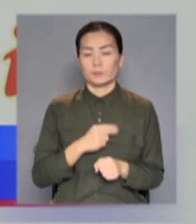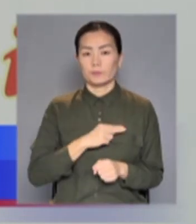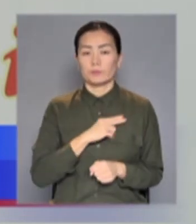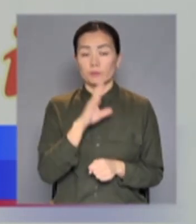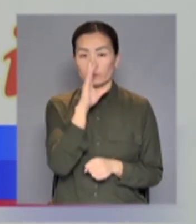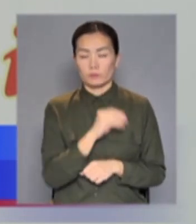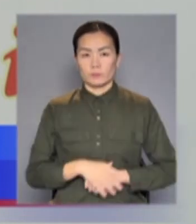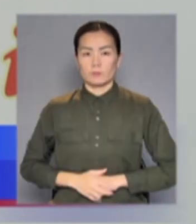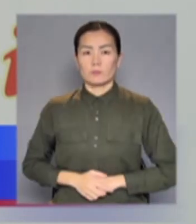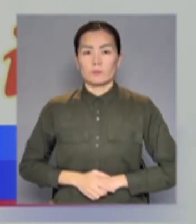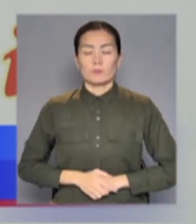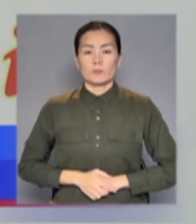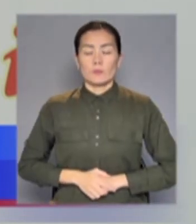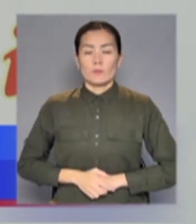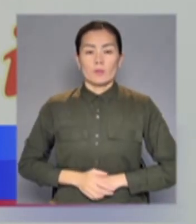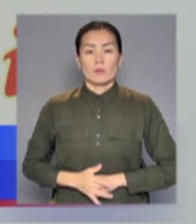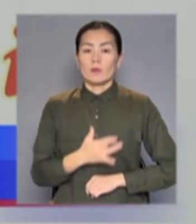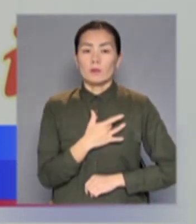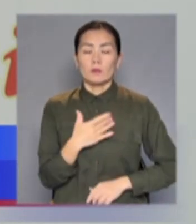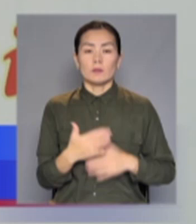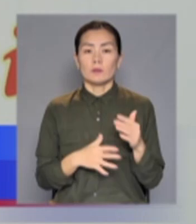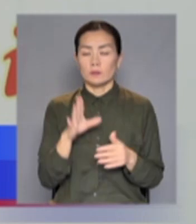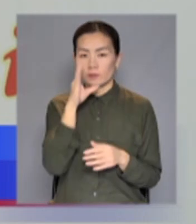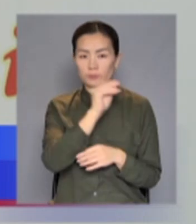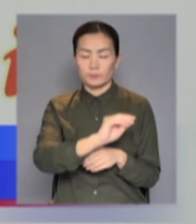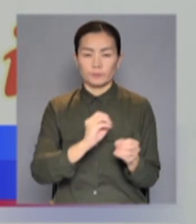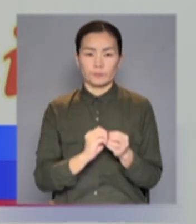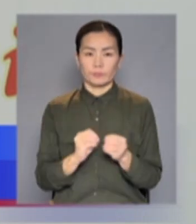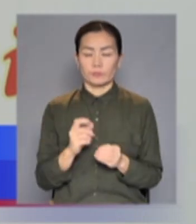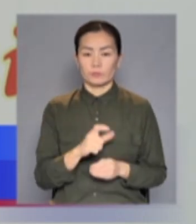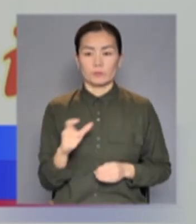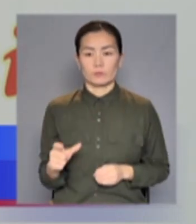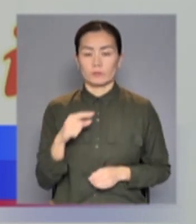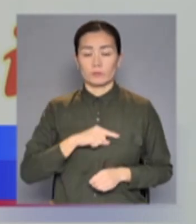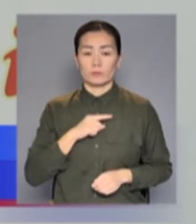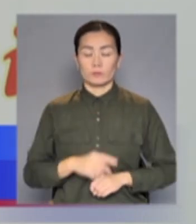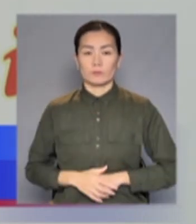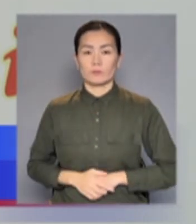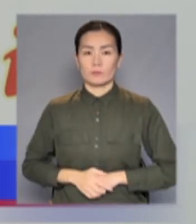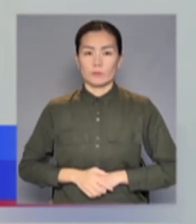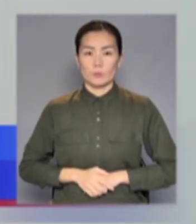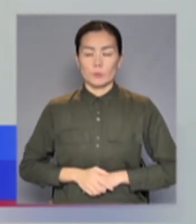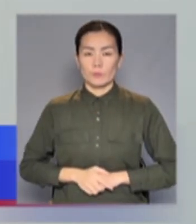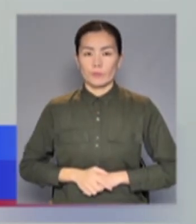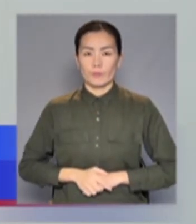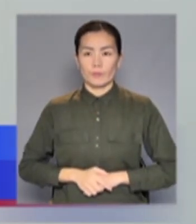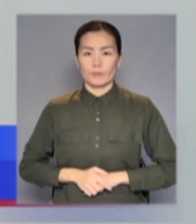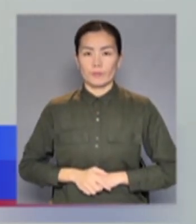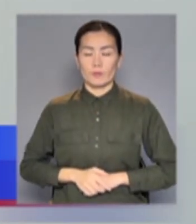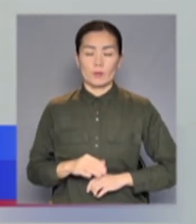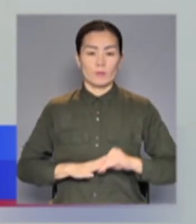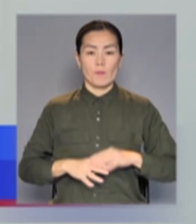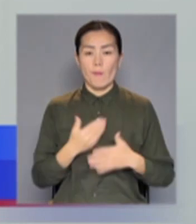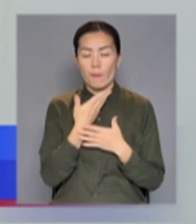алады. Оқырманның жүрегіне жол таба білу керек. Әр уақытта адамның жанын түсіне білу керек. Келді,